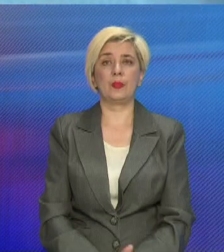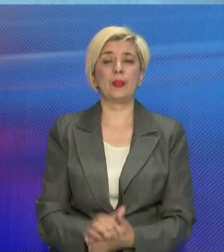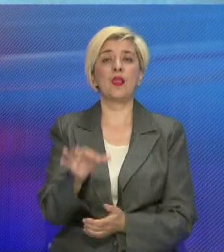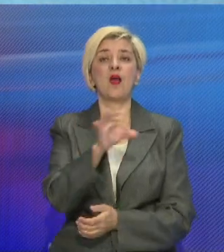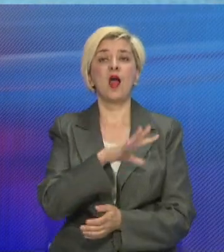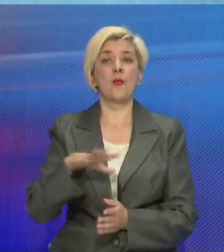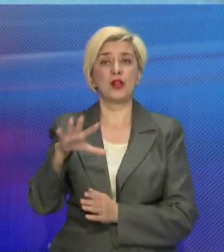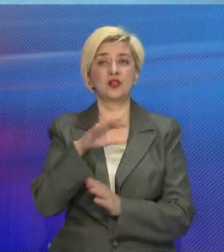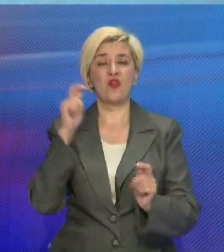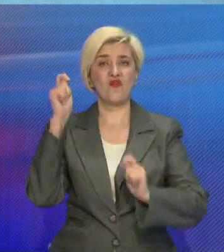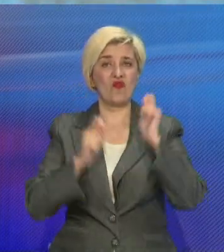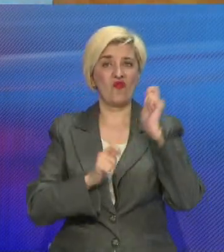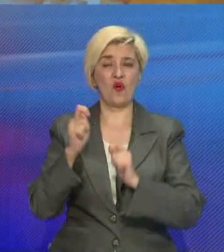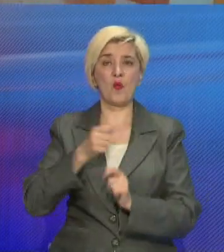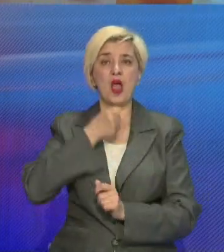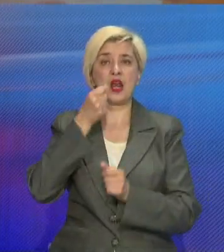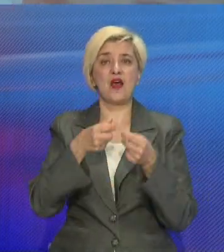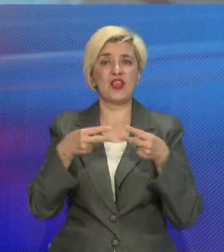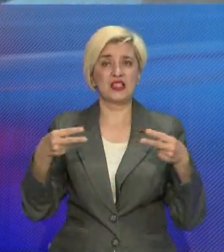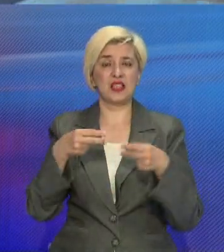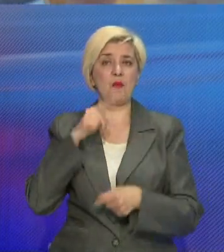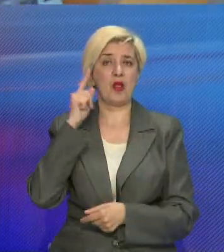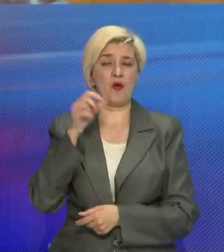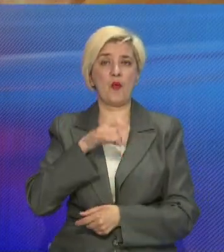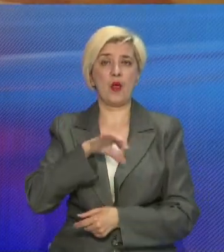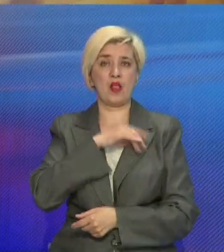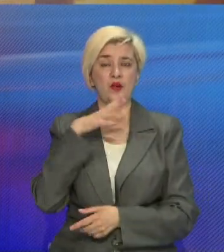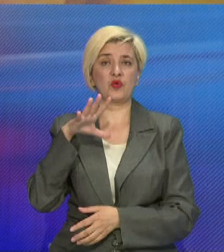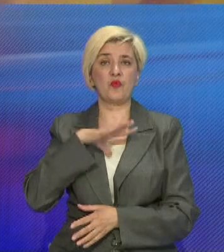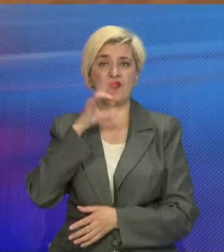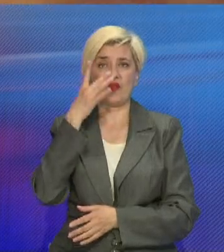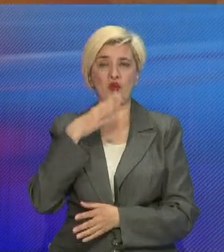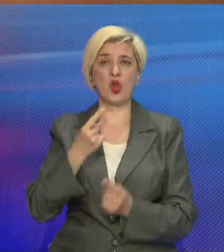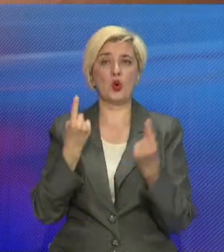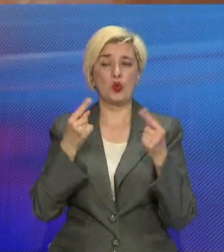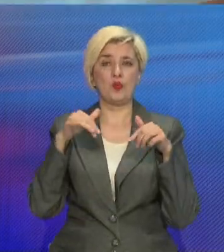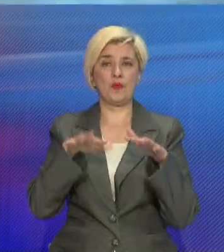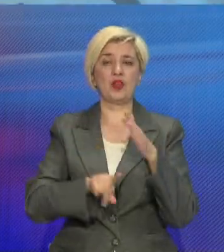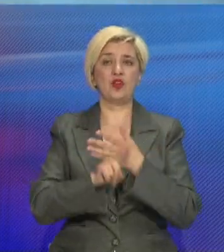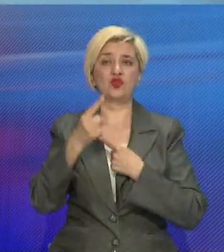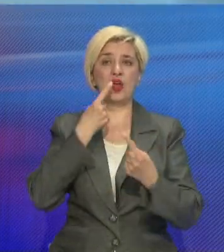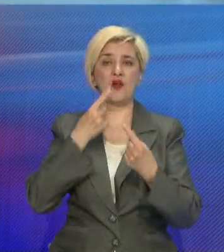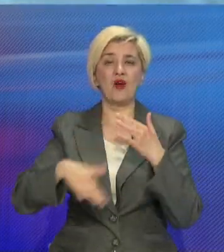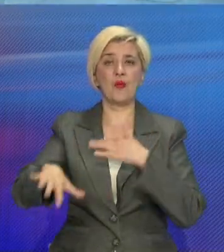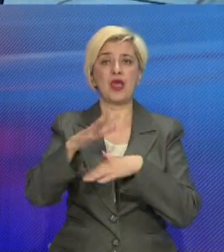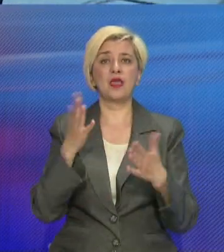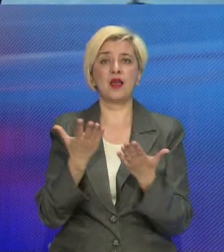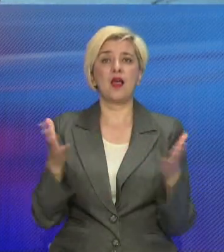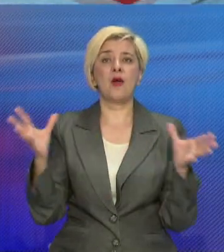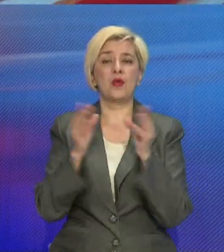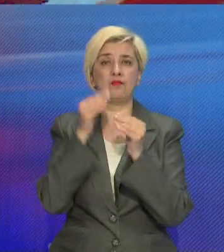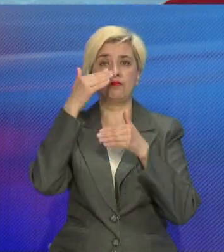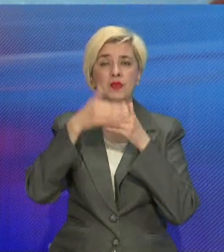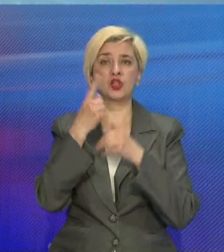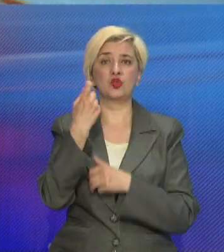Обласний форум «Ровесники молодой Білорусі» пройшов у грудні. Масштабне мероприємство стартувало з діалогової пляцовки, яка об'єднала каля